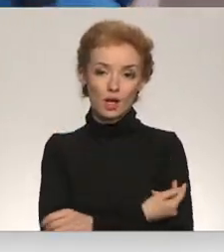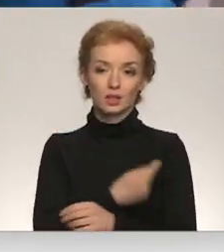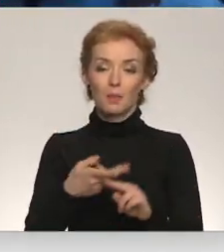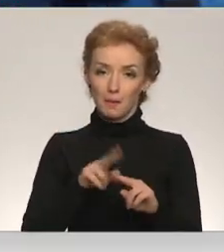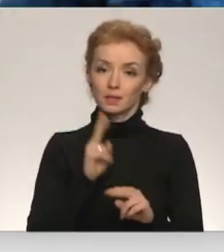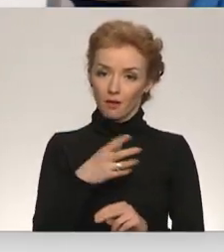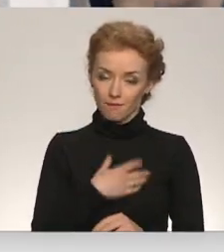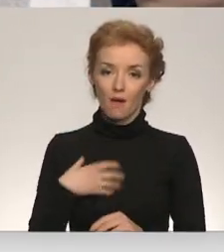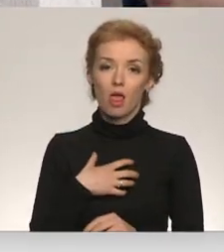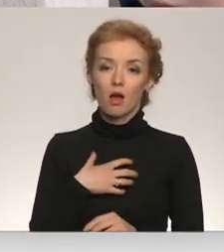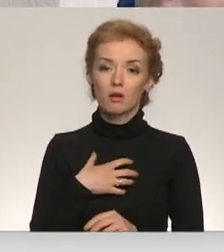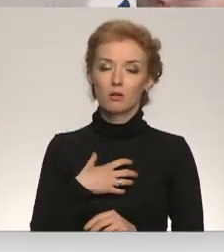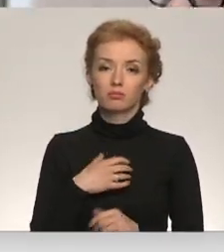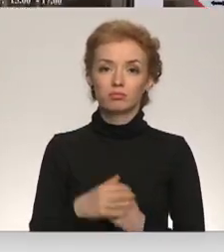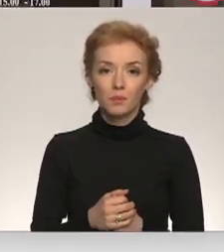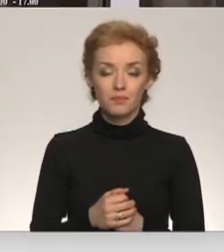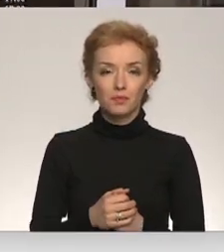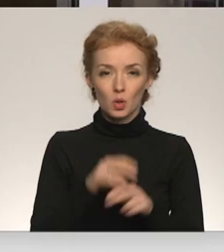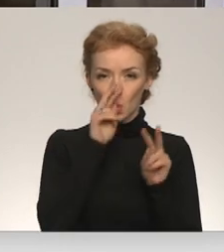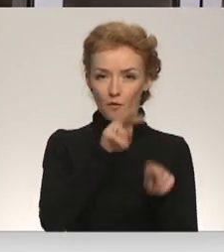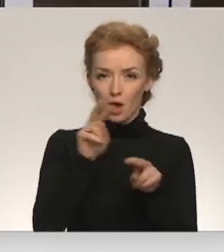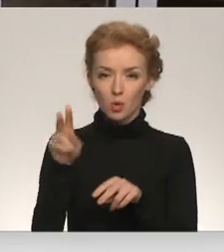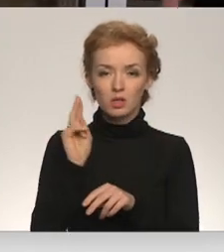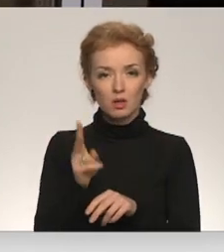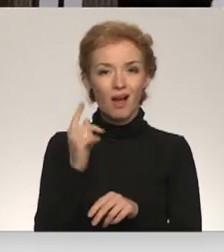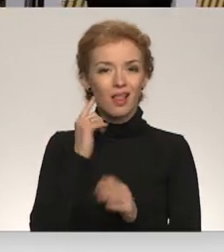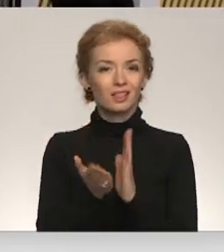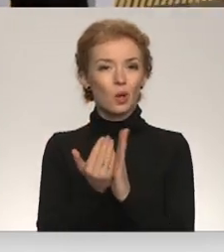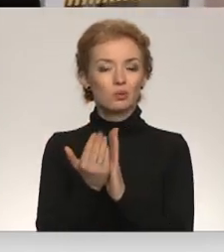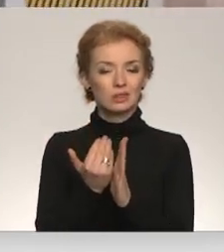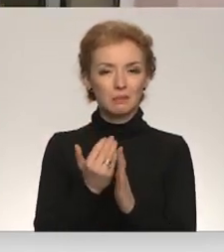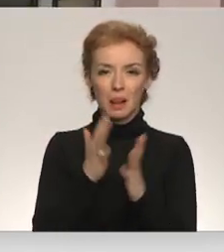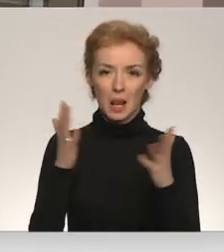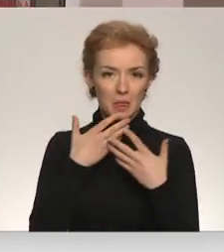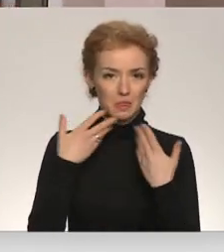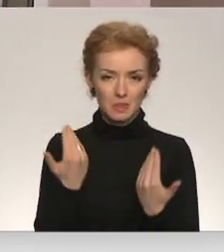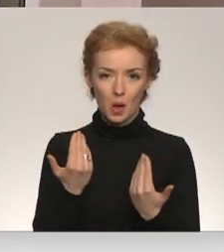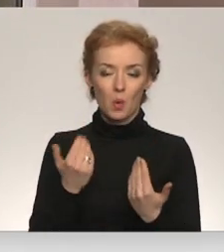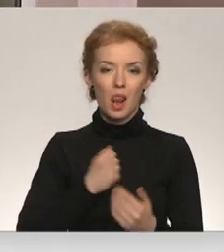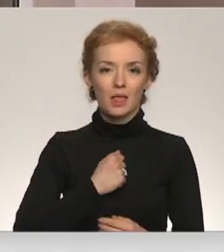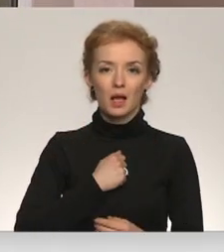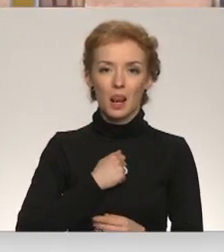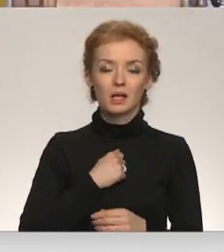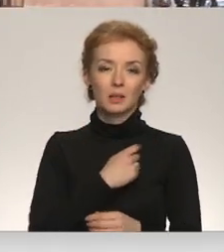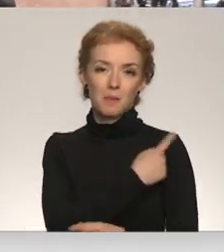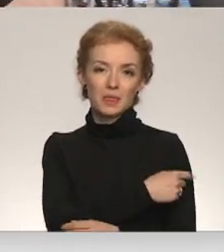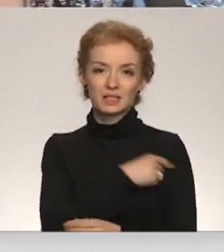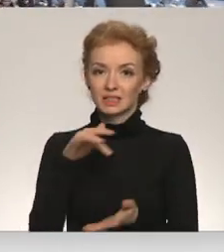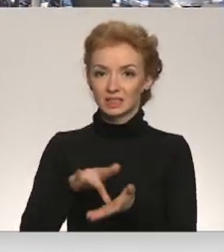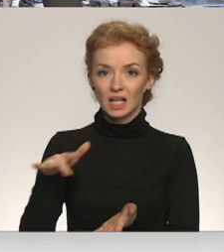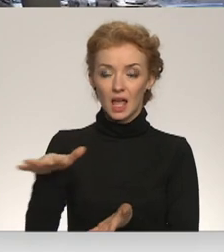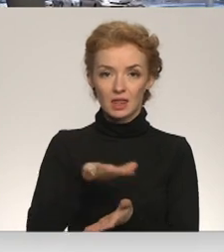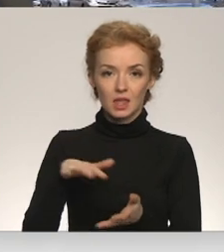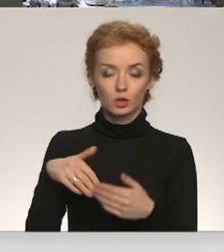vajag. Vakcinētāji Daugavpilī novēroši, ka atsaucība nav liela bērnu vakcinēšanai. Latgales medicīnas centrā šim mērķim